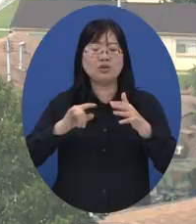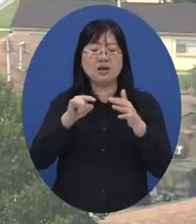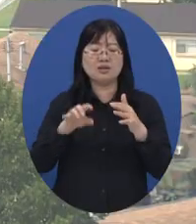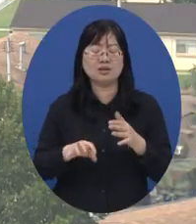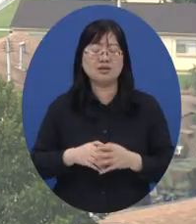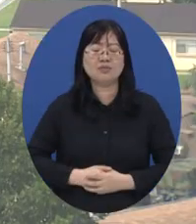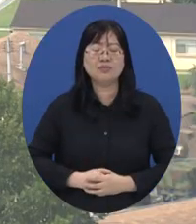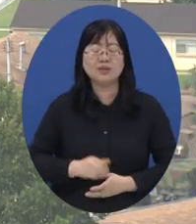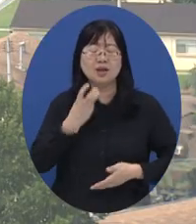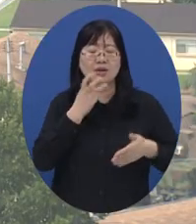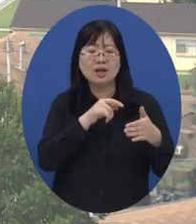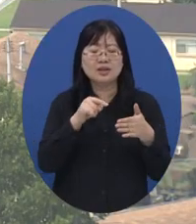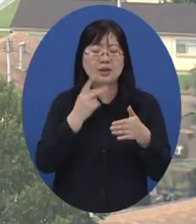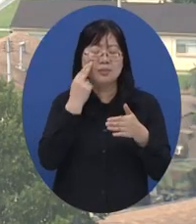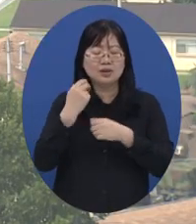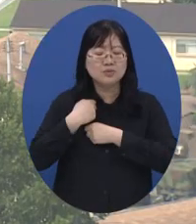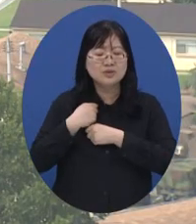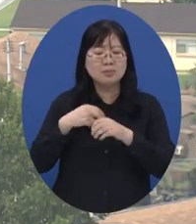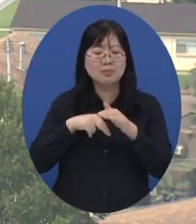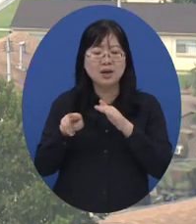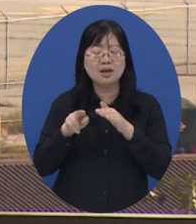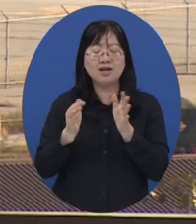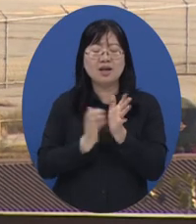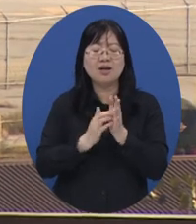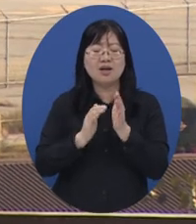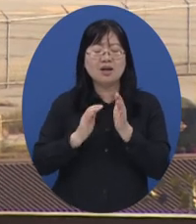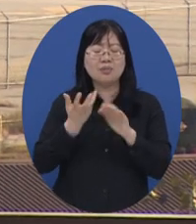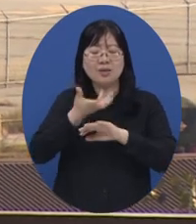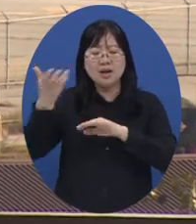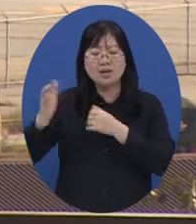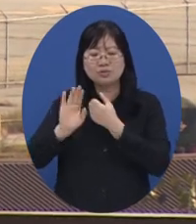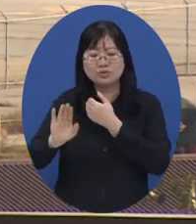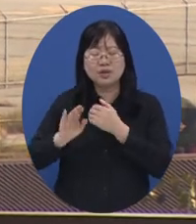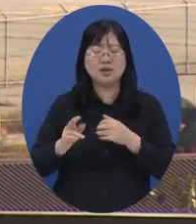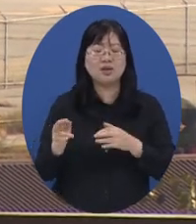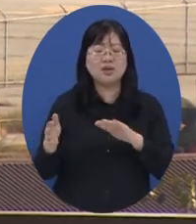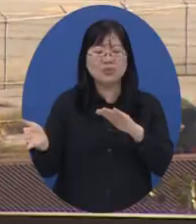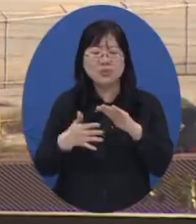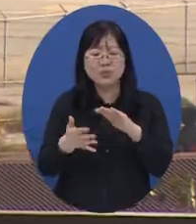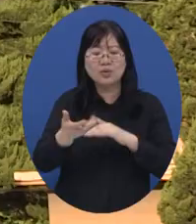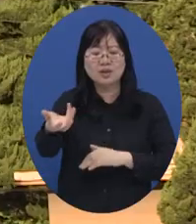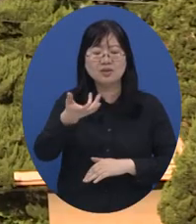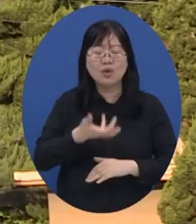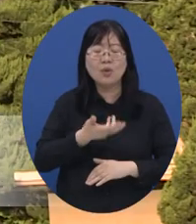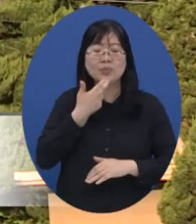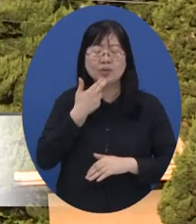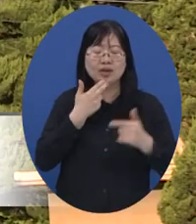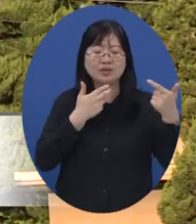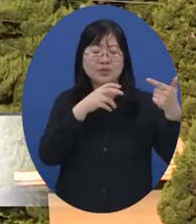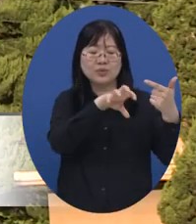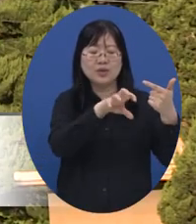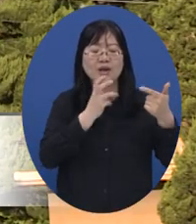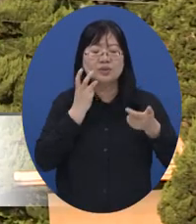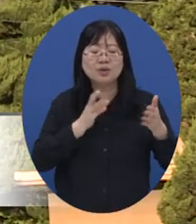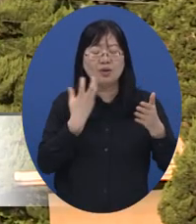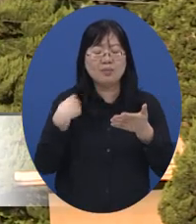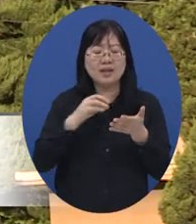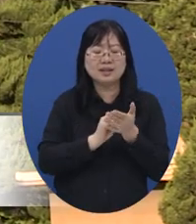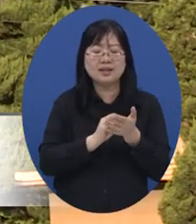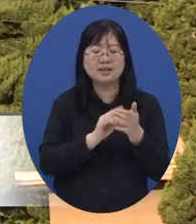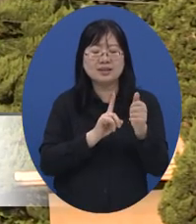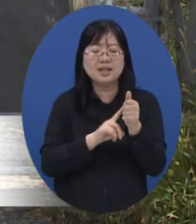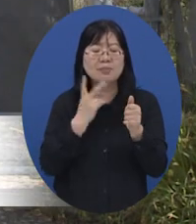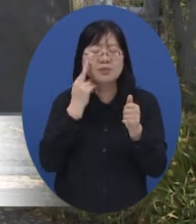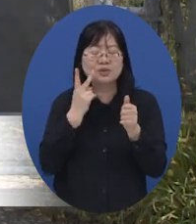국가에서. 경기도에는 미군이 빠져나간 후 공여지 반환이 이뤄지지 않은 곳만 6곳. 경기도 반환 대상 미군